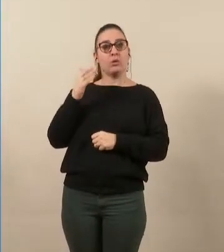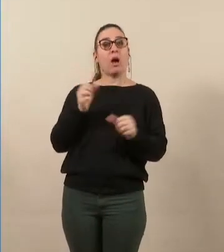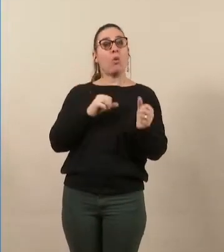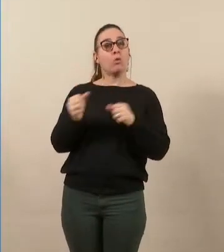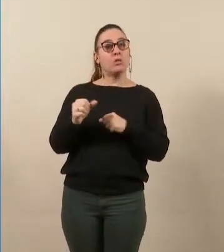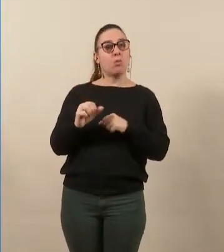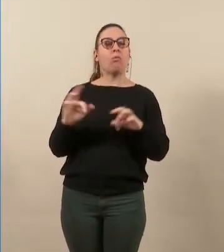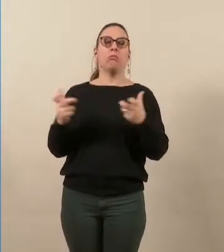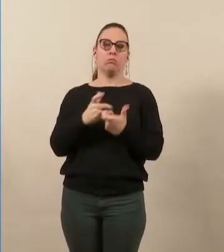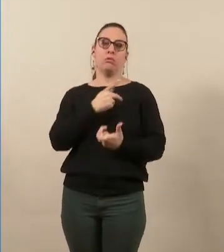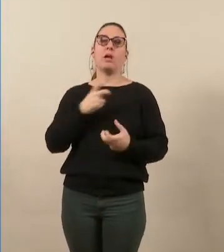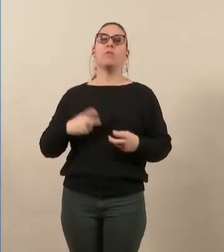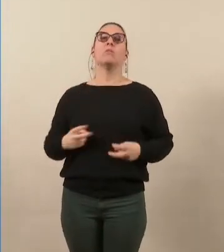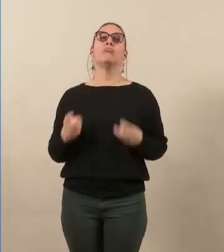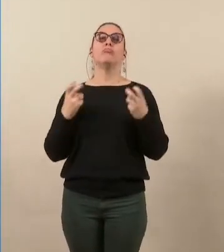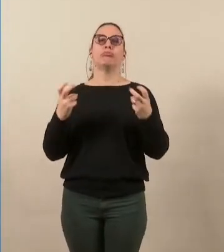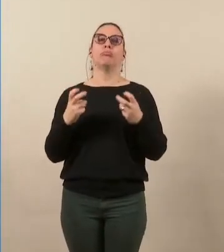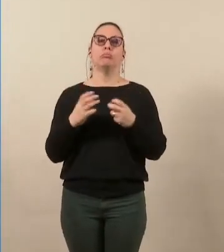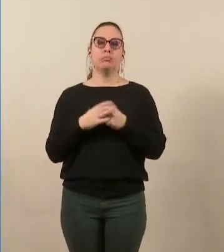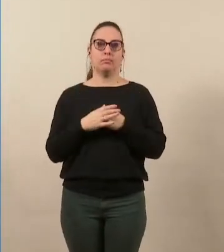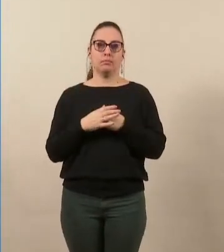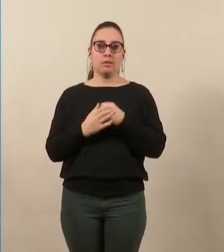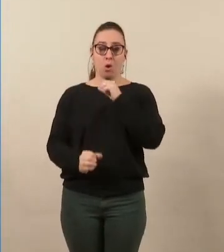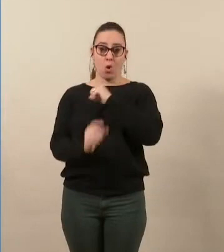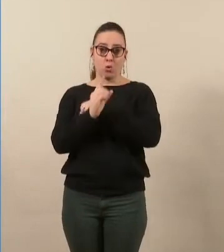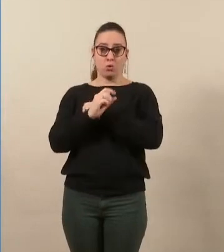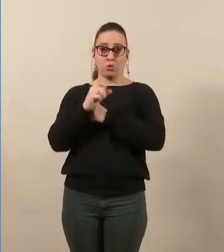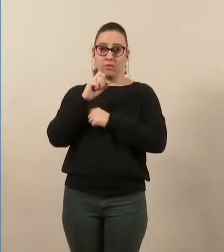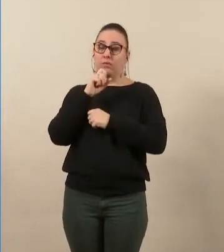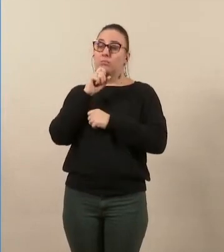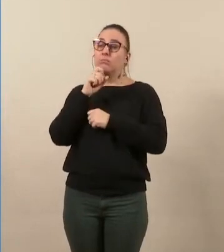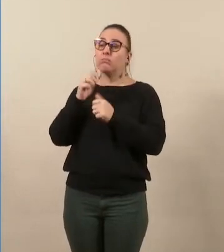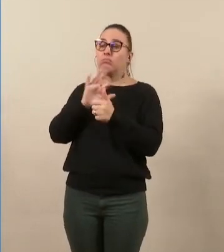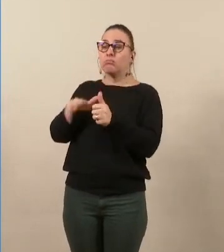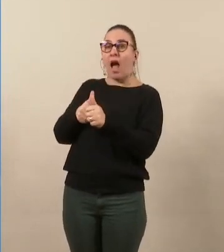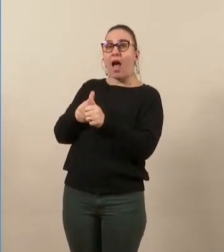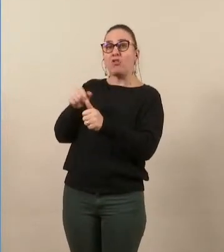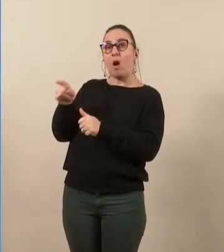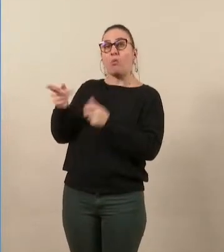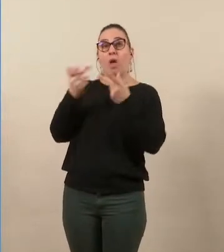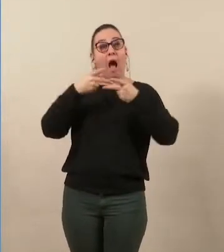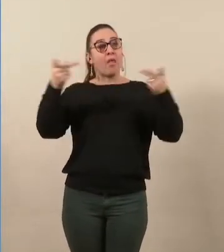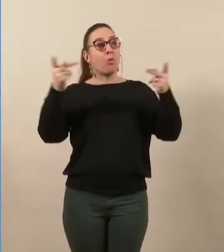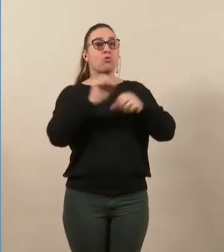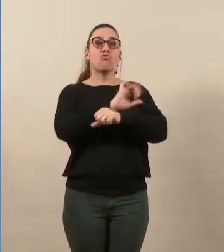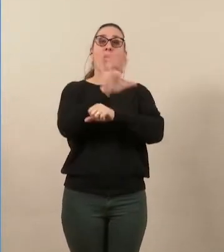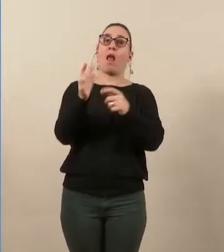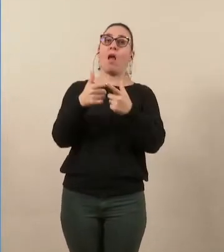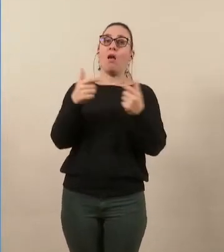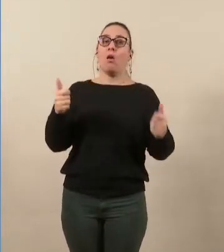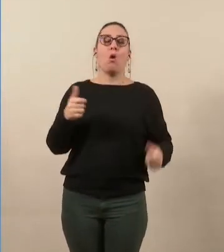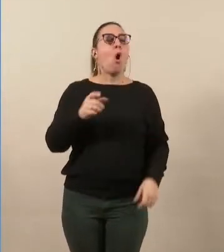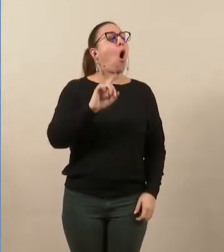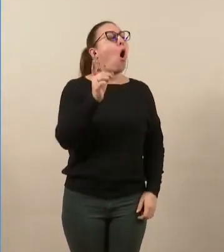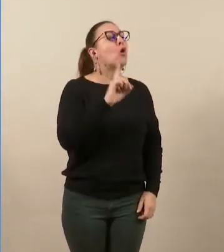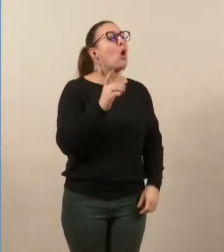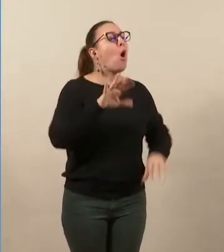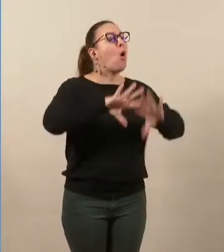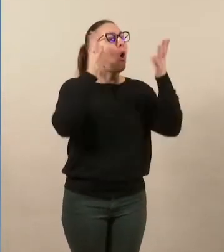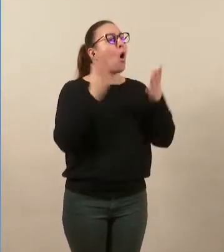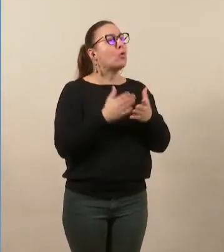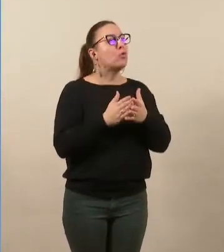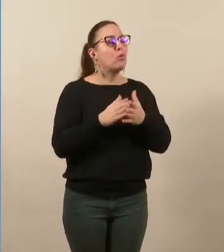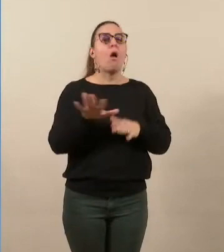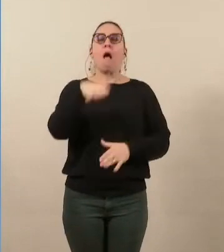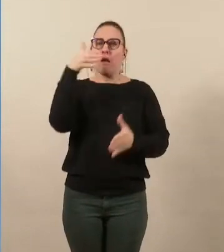foncières. Or, votre adjoint a avoué dans la presse que sur ces 1 million, seuls 15 000 euros ont été